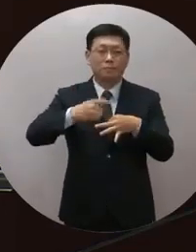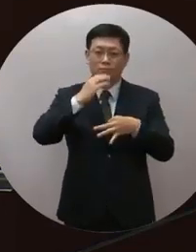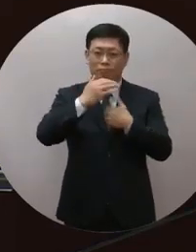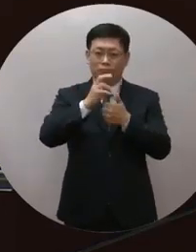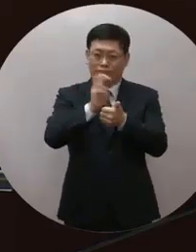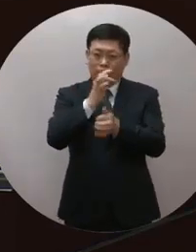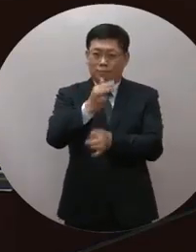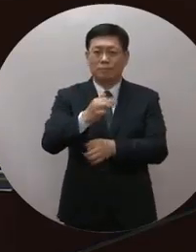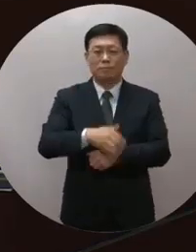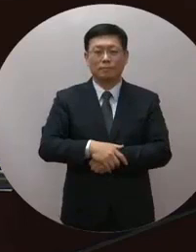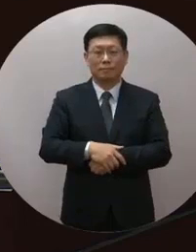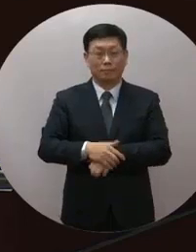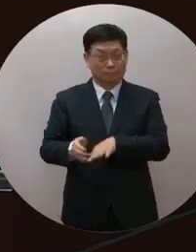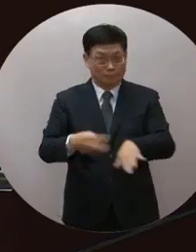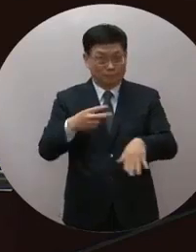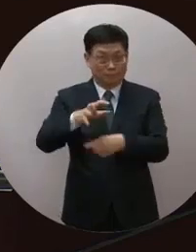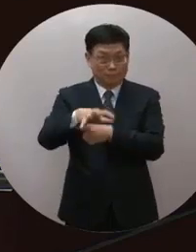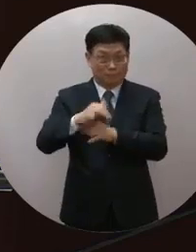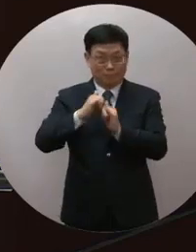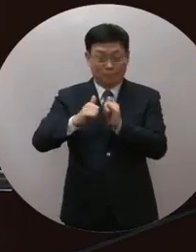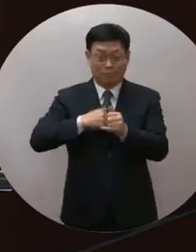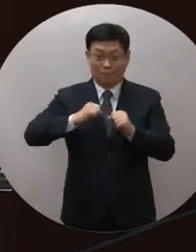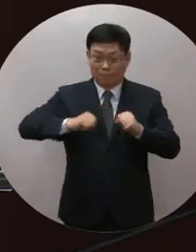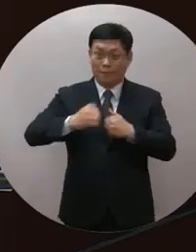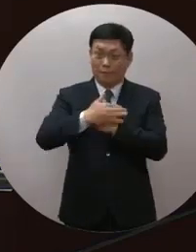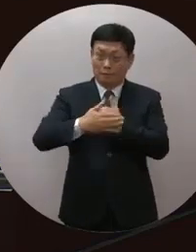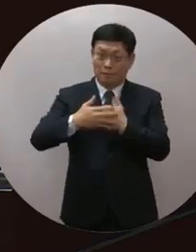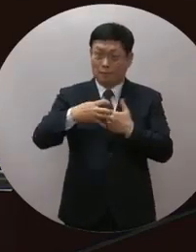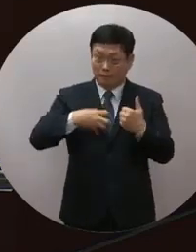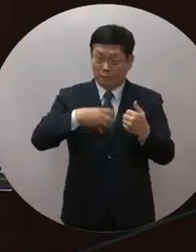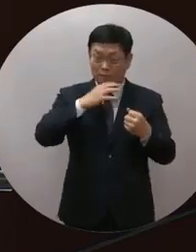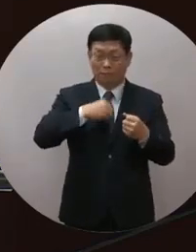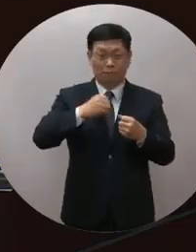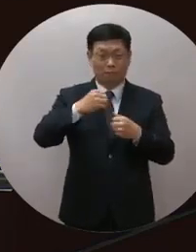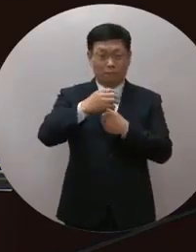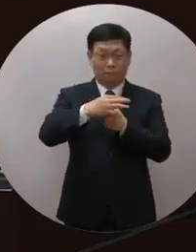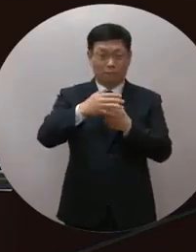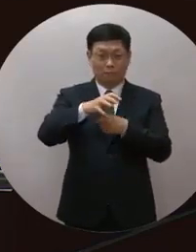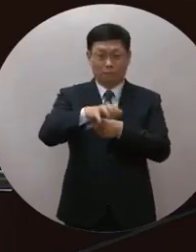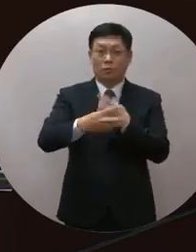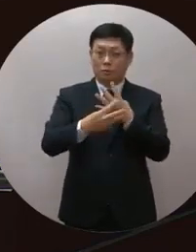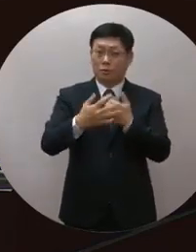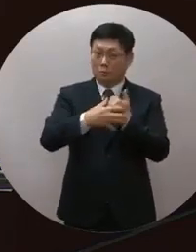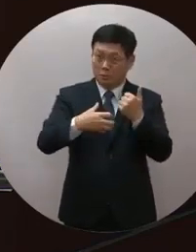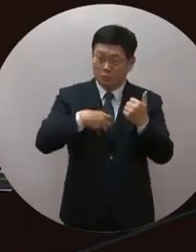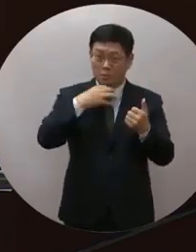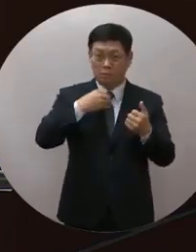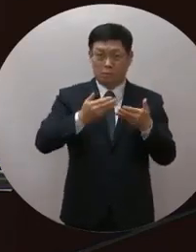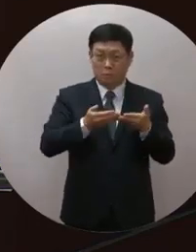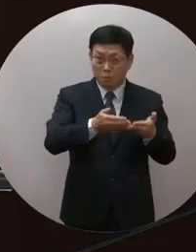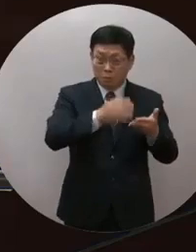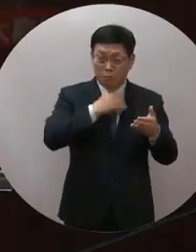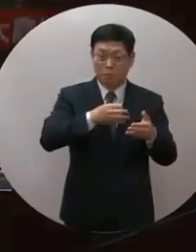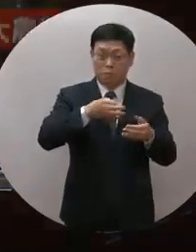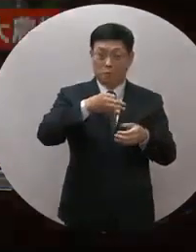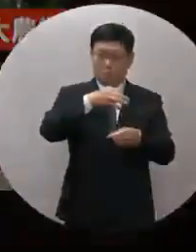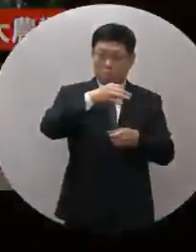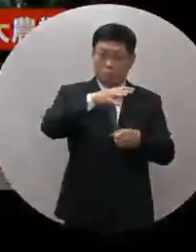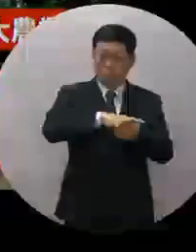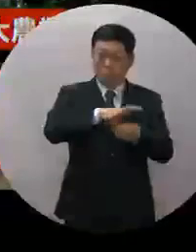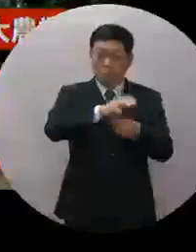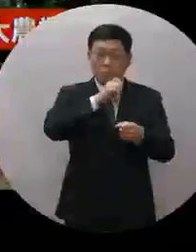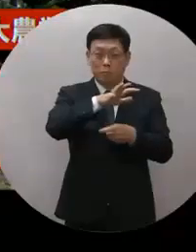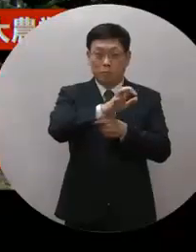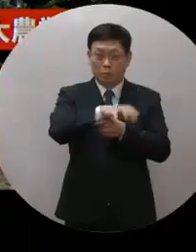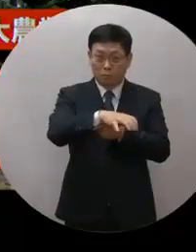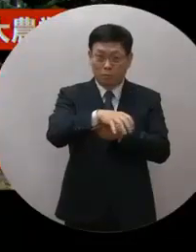保障。另外农民的健康保险、农业保险、职灾保险补助、渔船定位、渔获回报的